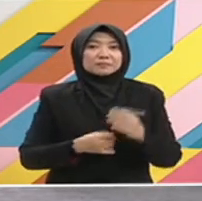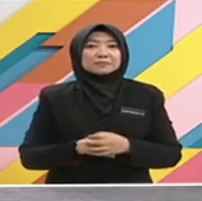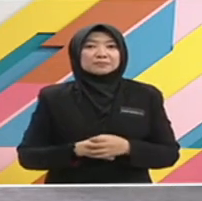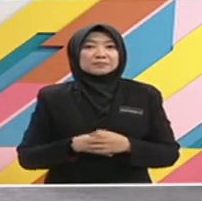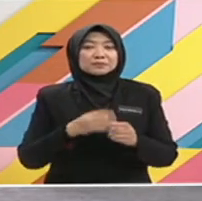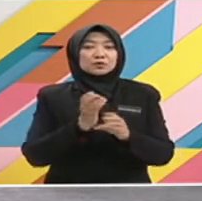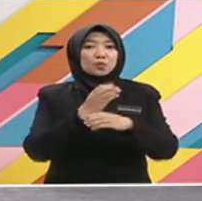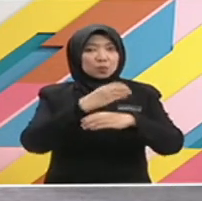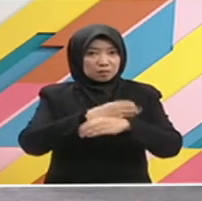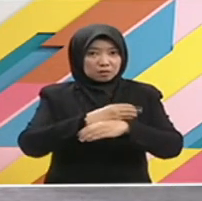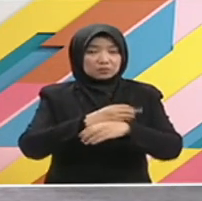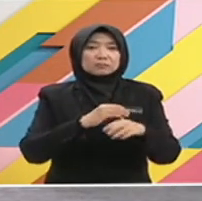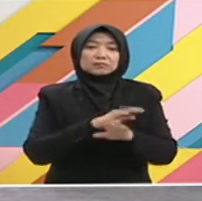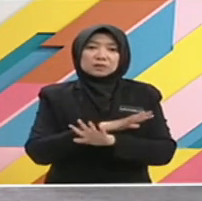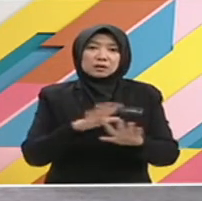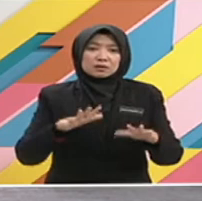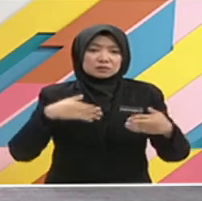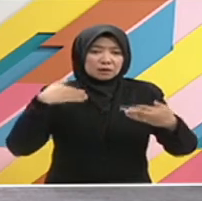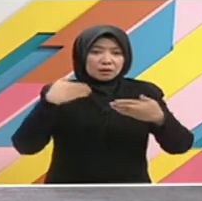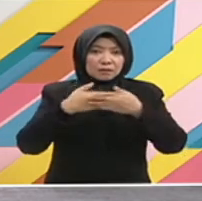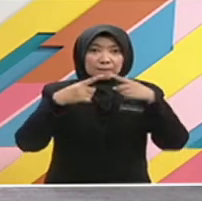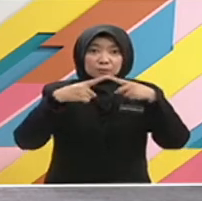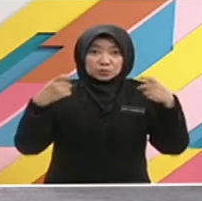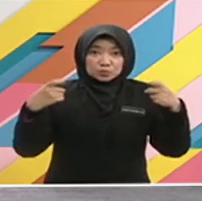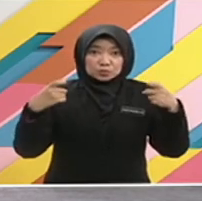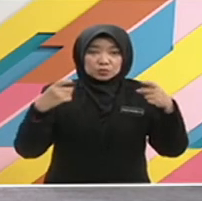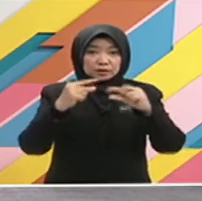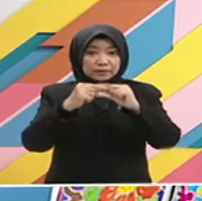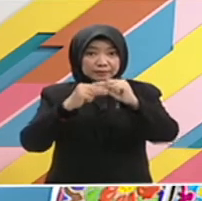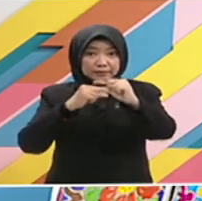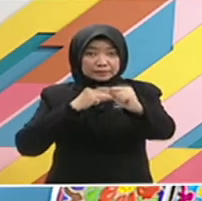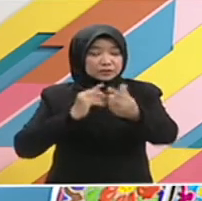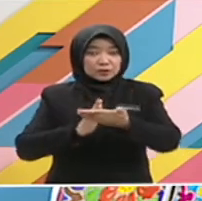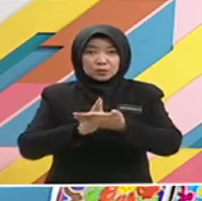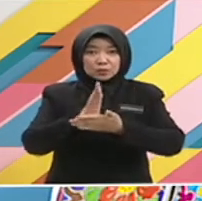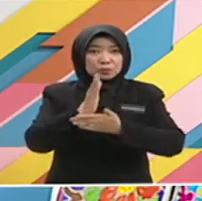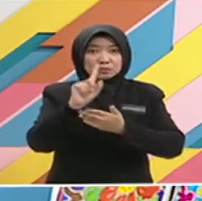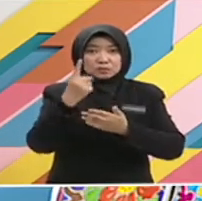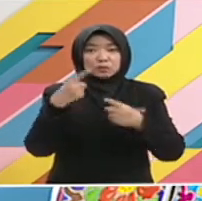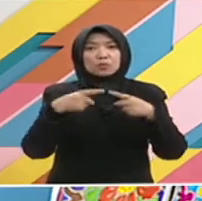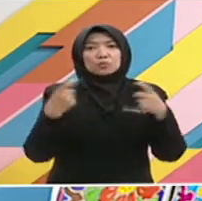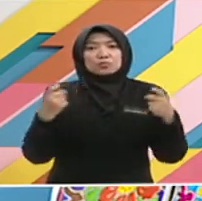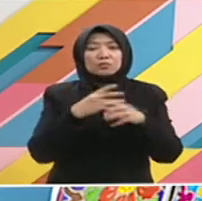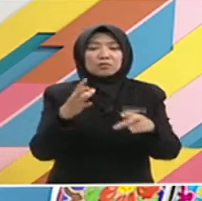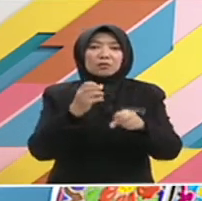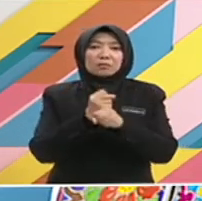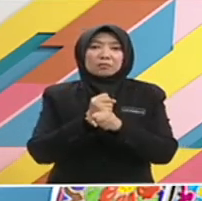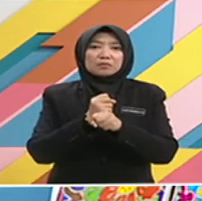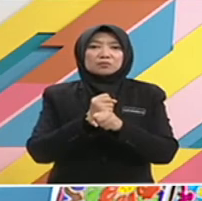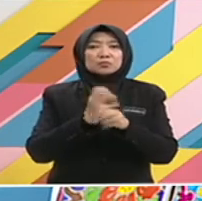kertas ini, jangan sehingga terputus. Contoh kita nak garis daripada sini ke sini terus. Nanti bila terputus, kita tak akan dapat corak yang